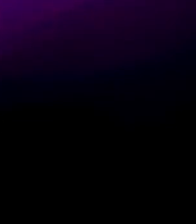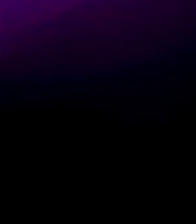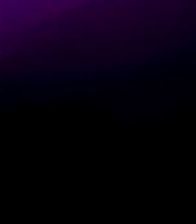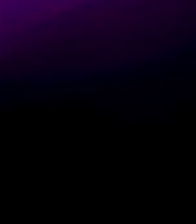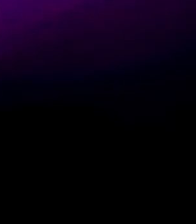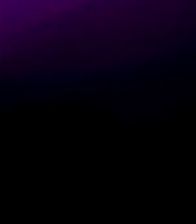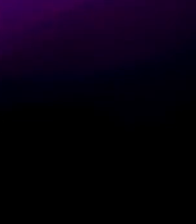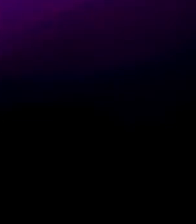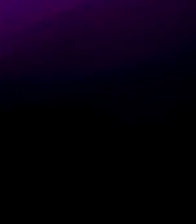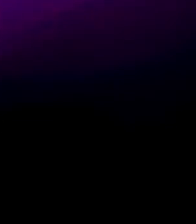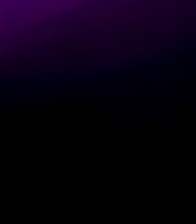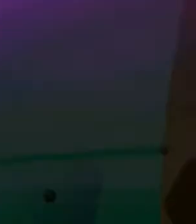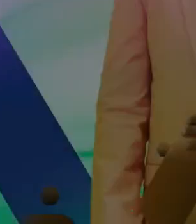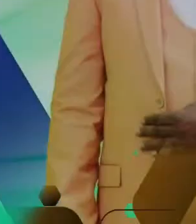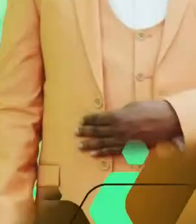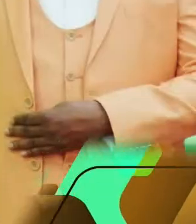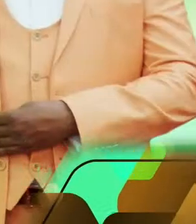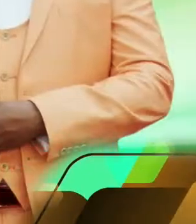ũgeni.